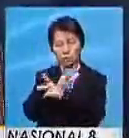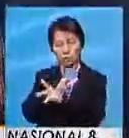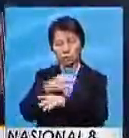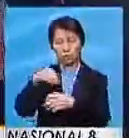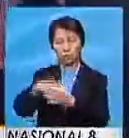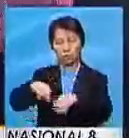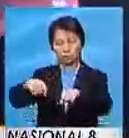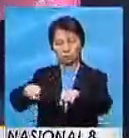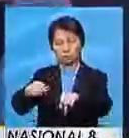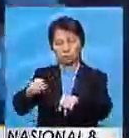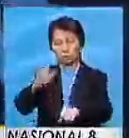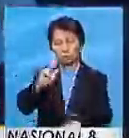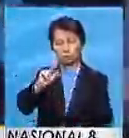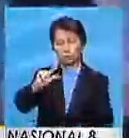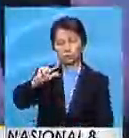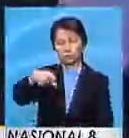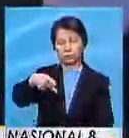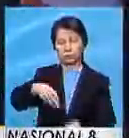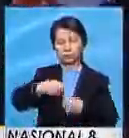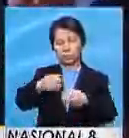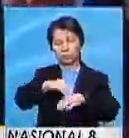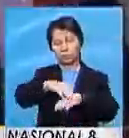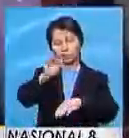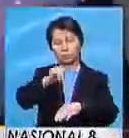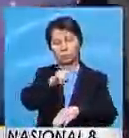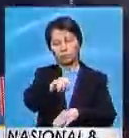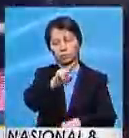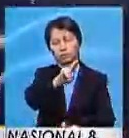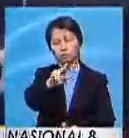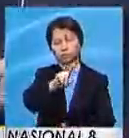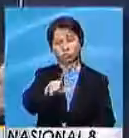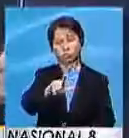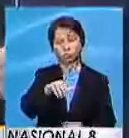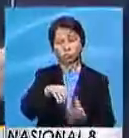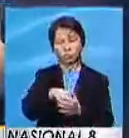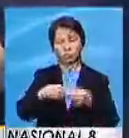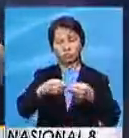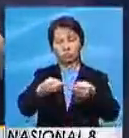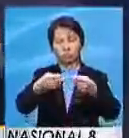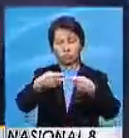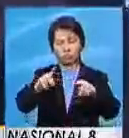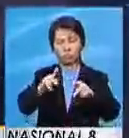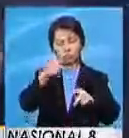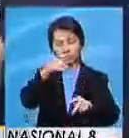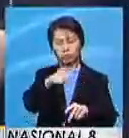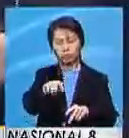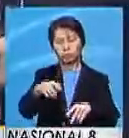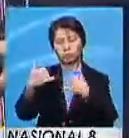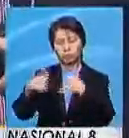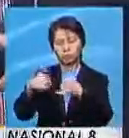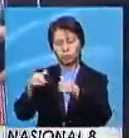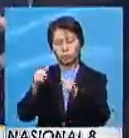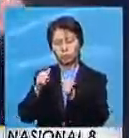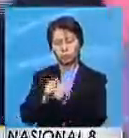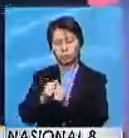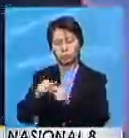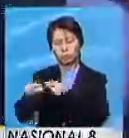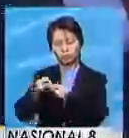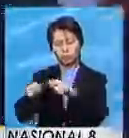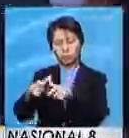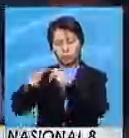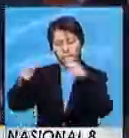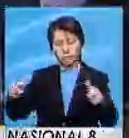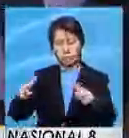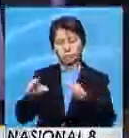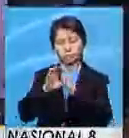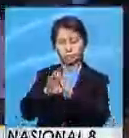dalam MotoGP memberikan kelebihan bagi Zul Fahmi dan ini membuka peluang buat beliau beraksi dalam saingan lebih besar